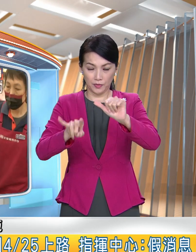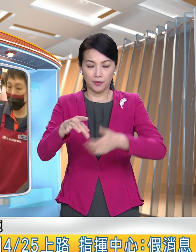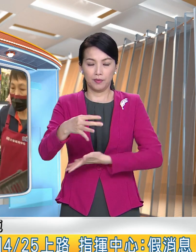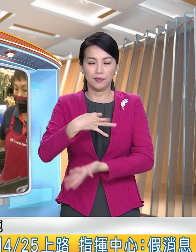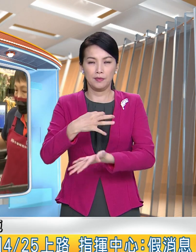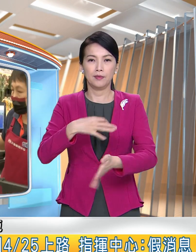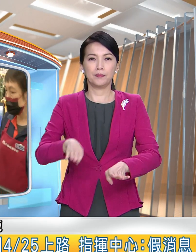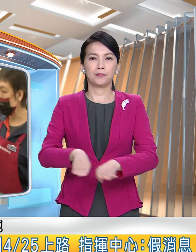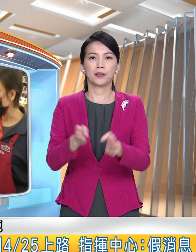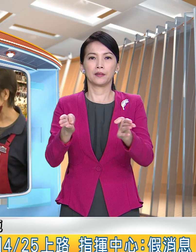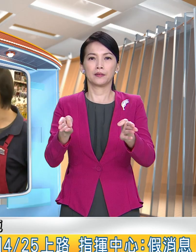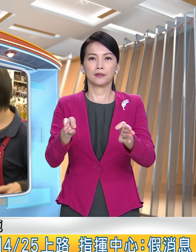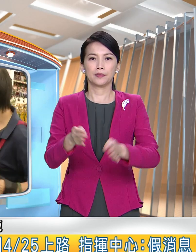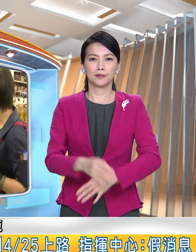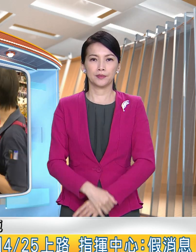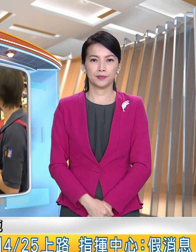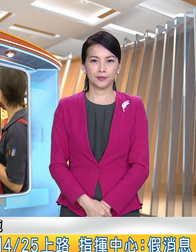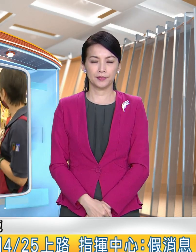施。